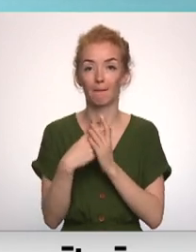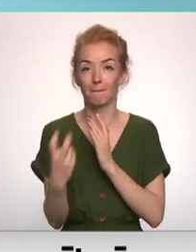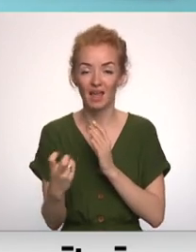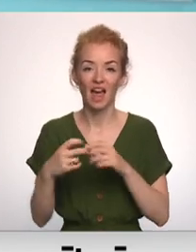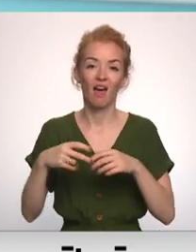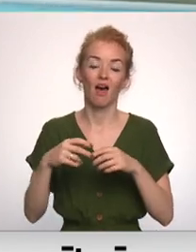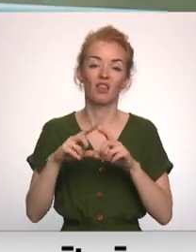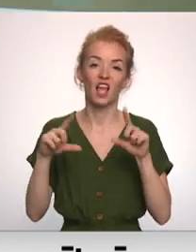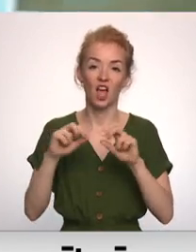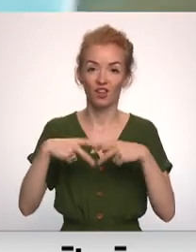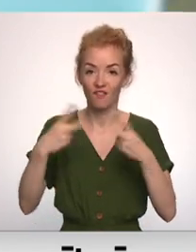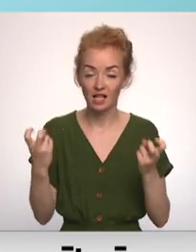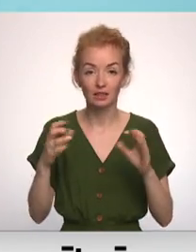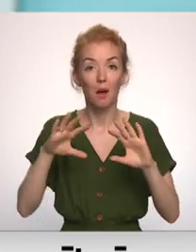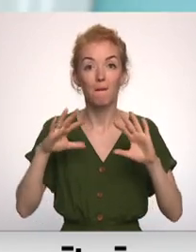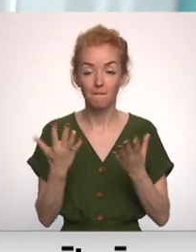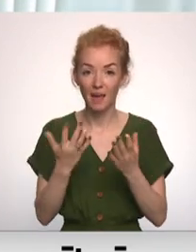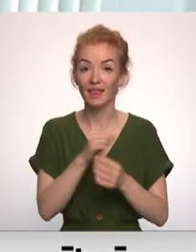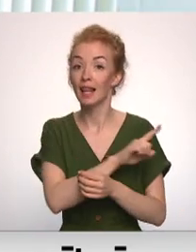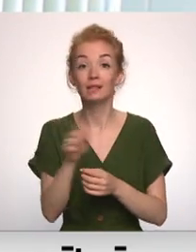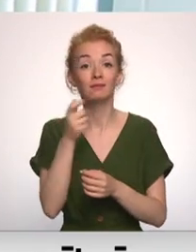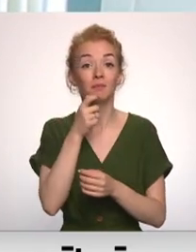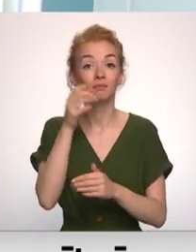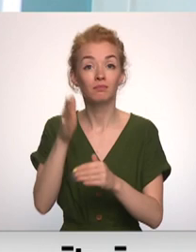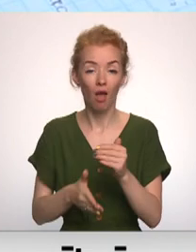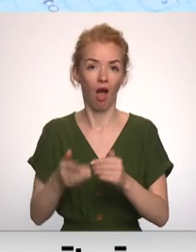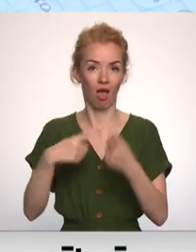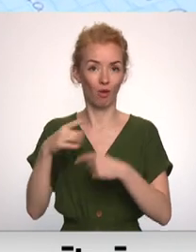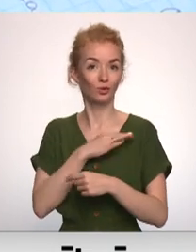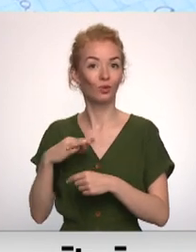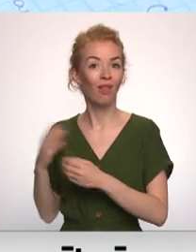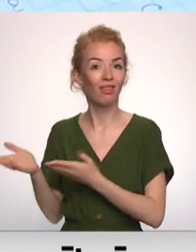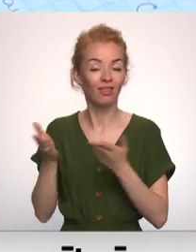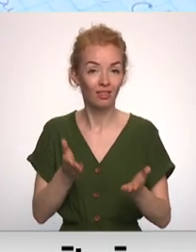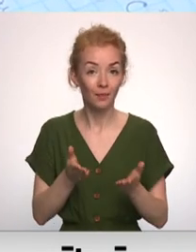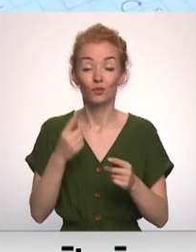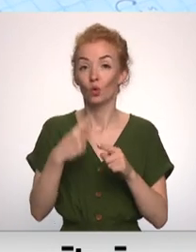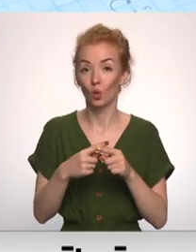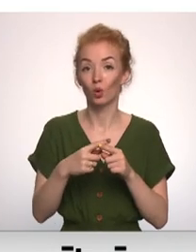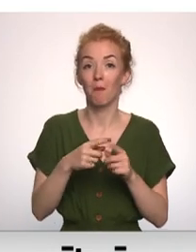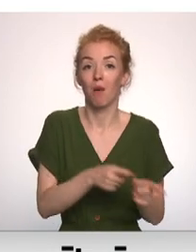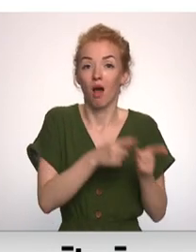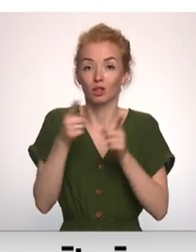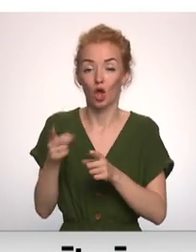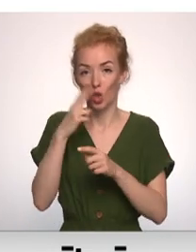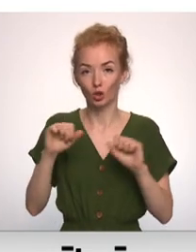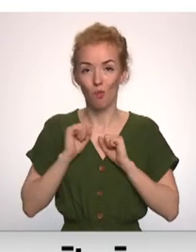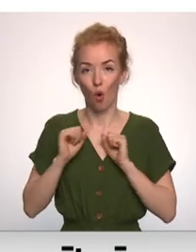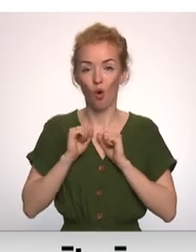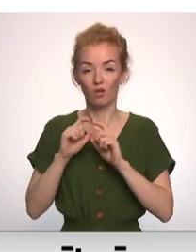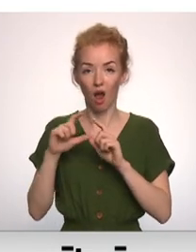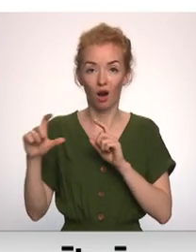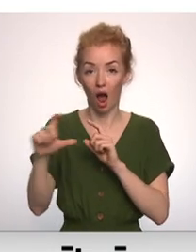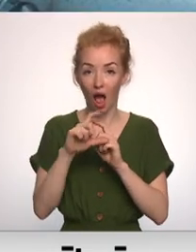dienesta viesnīcās, bet vien līdz septembrim, kad atgriezīsies studenti. No pārvietošanas uz sporta hallēm un skolām